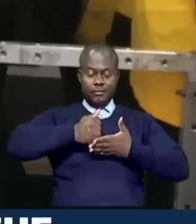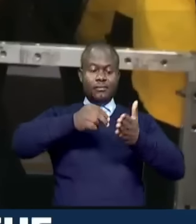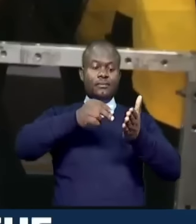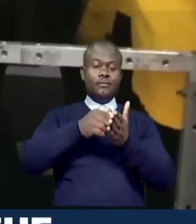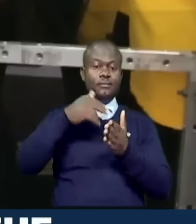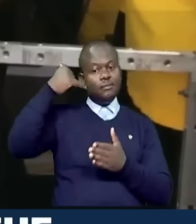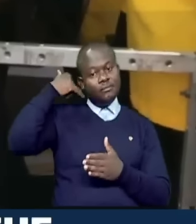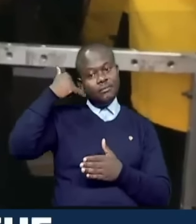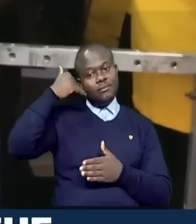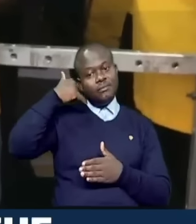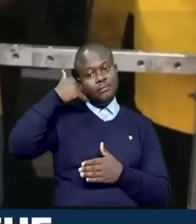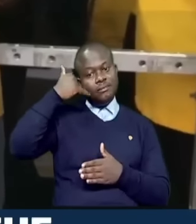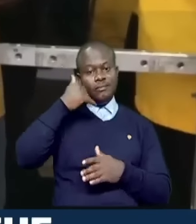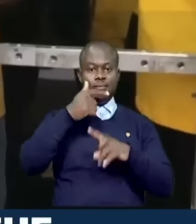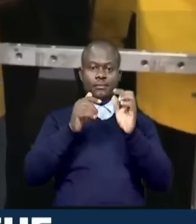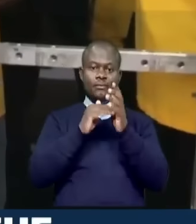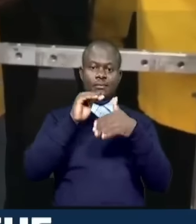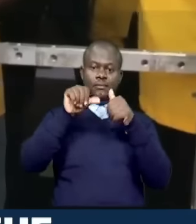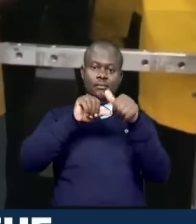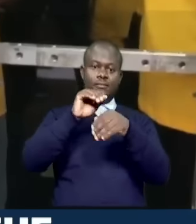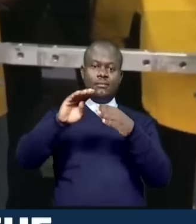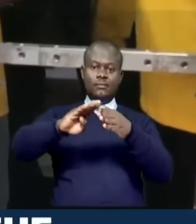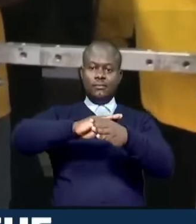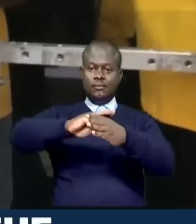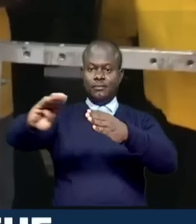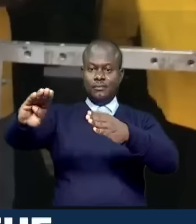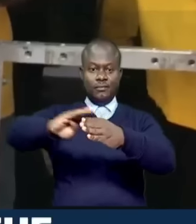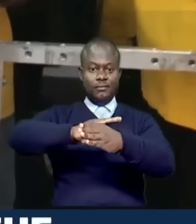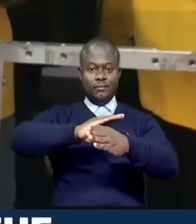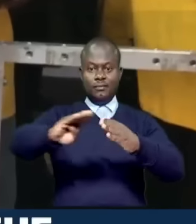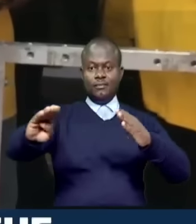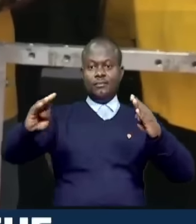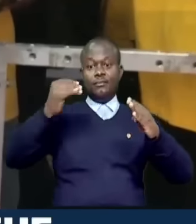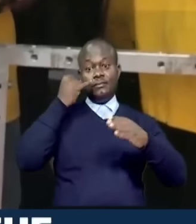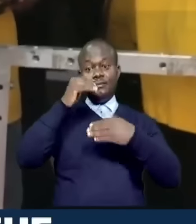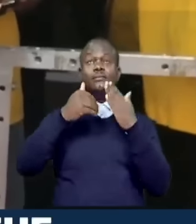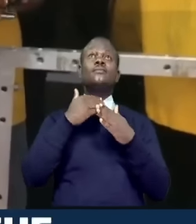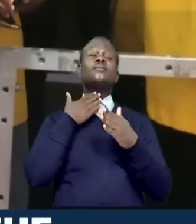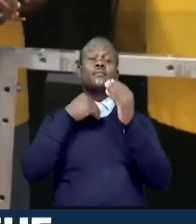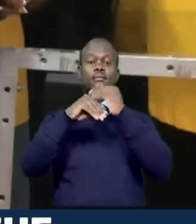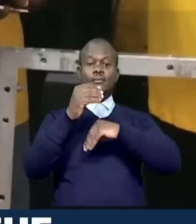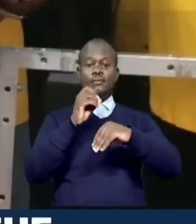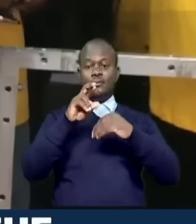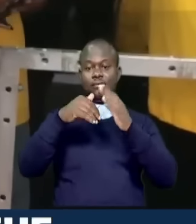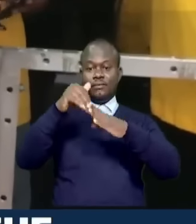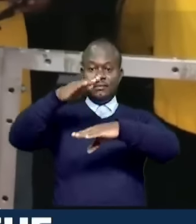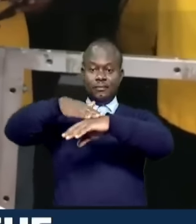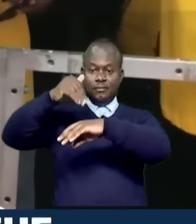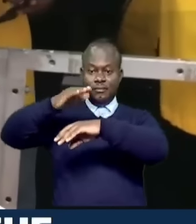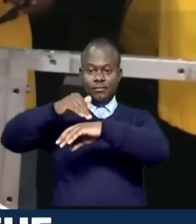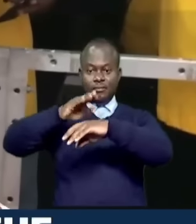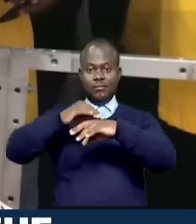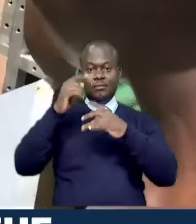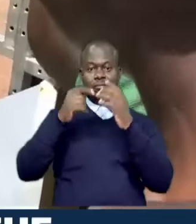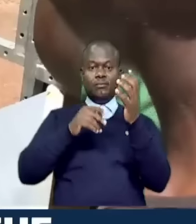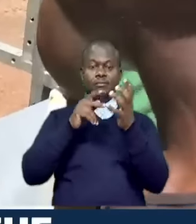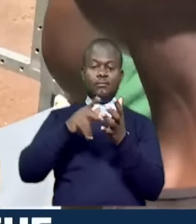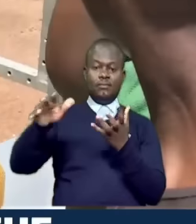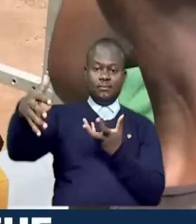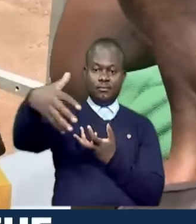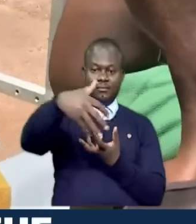no guhamagarwa mu bijyanye na business bishaka gucuruza cyangwa se guhamagara ibyo kurangura